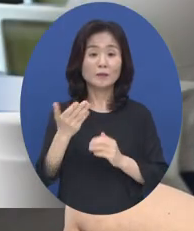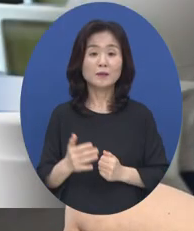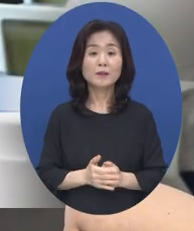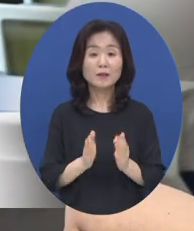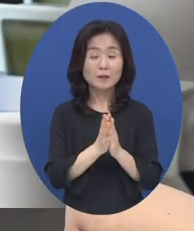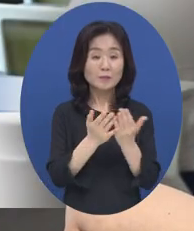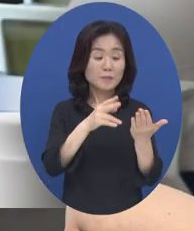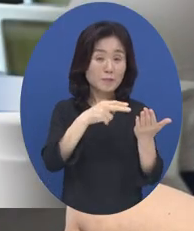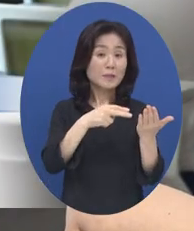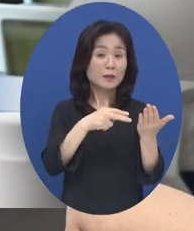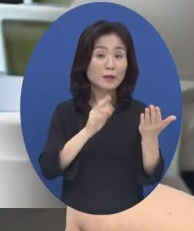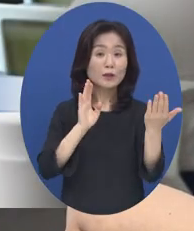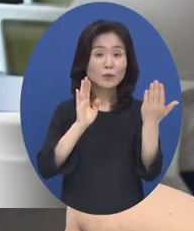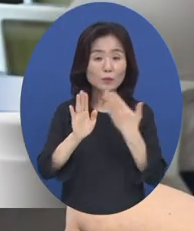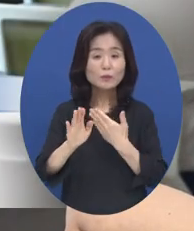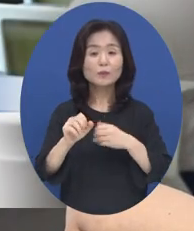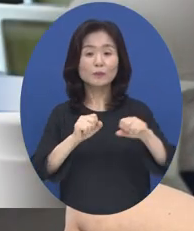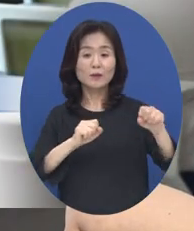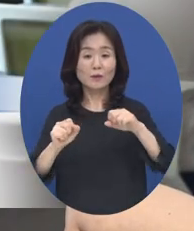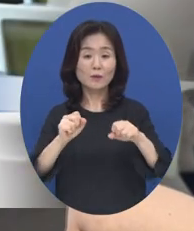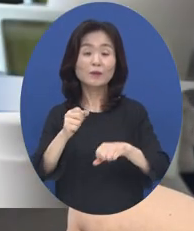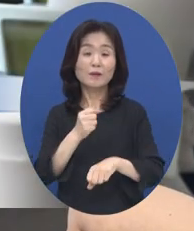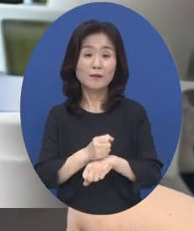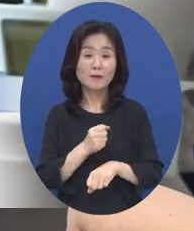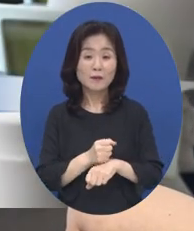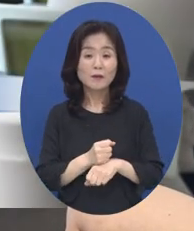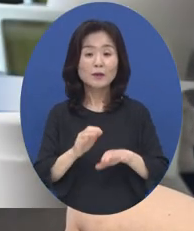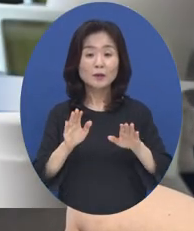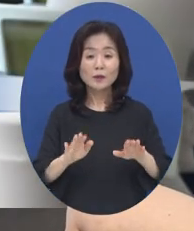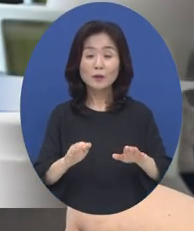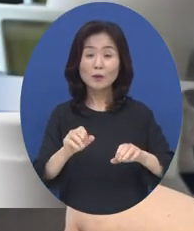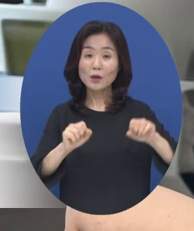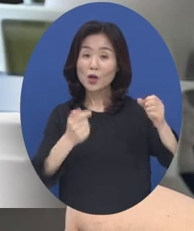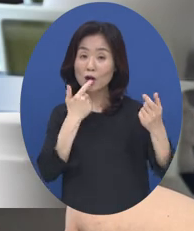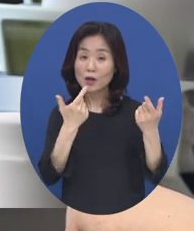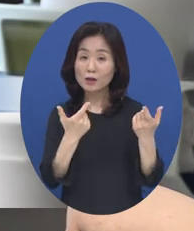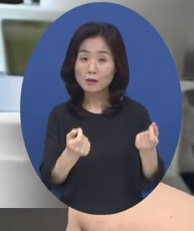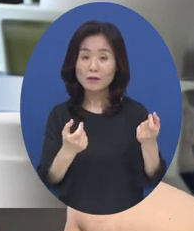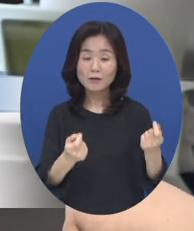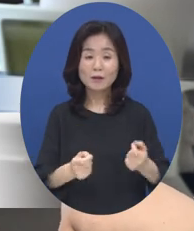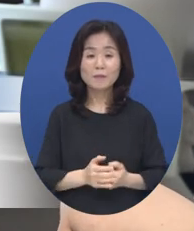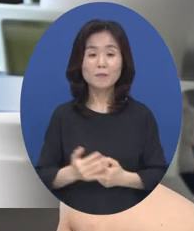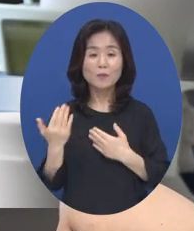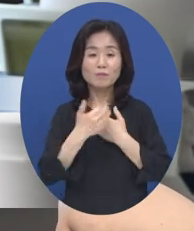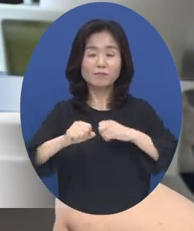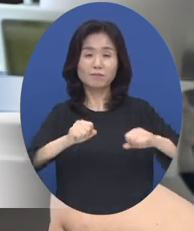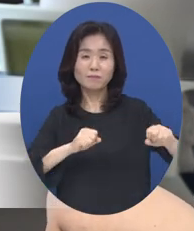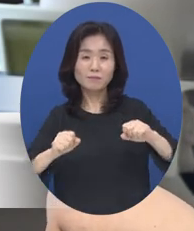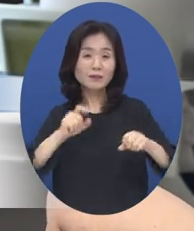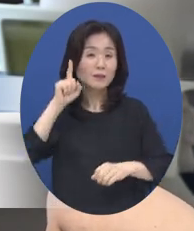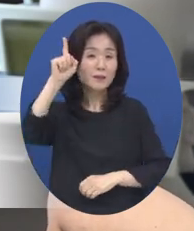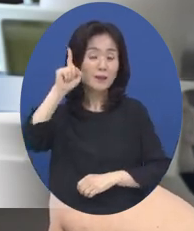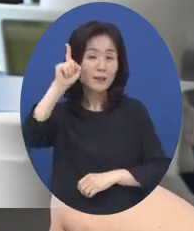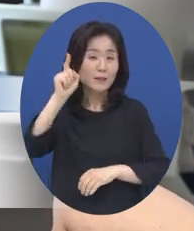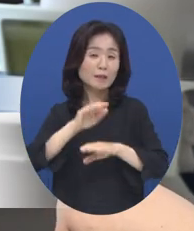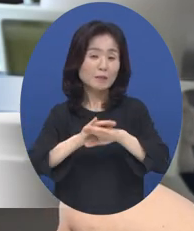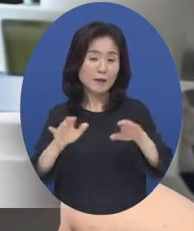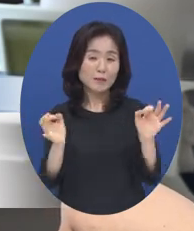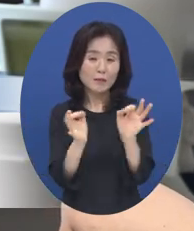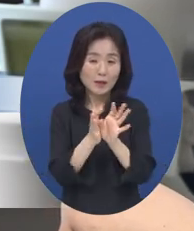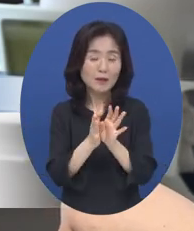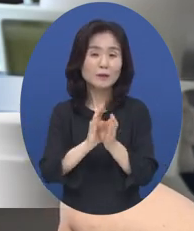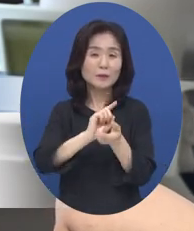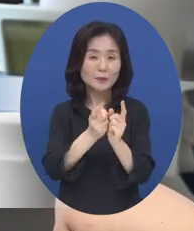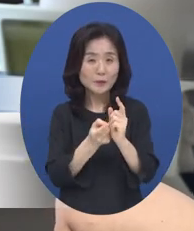읽고 나서요, 그걸 가지고 독후 활동을 하거든요. 오늘 활동한 것처럼요, 막 몸을 움직여서 스트레스도